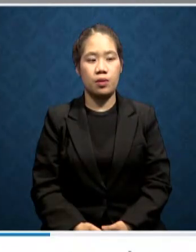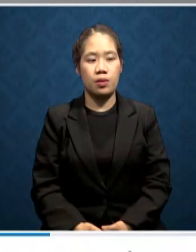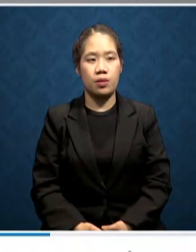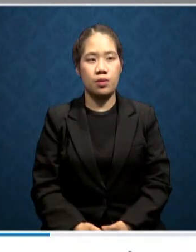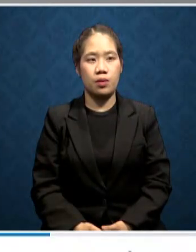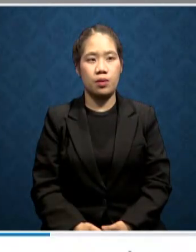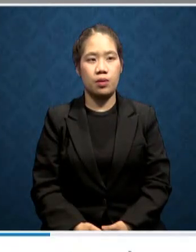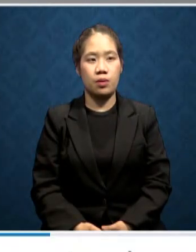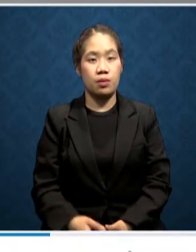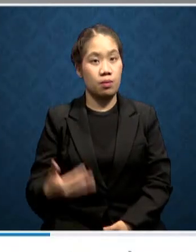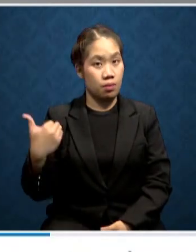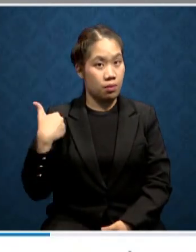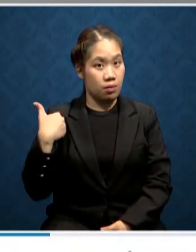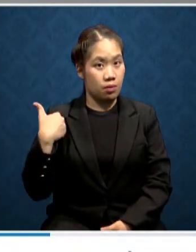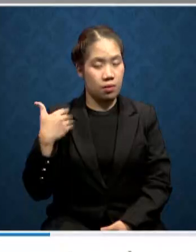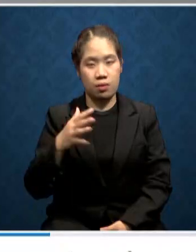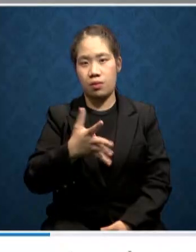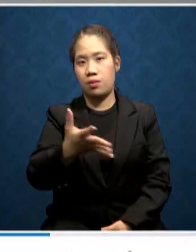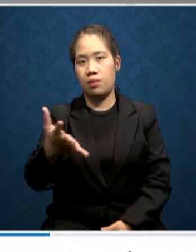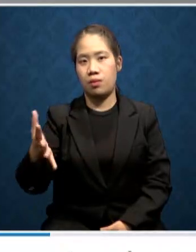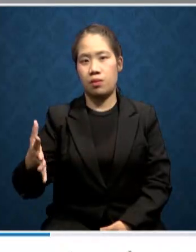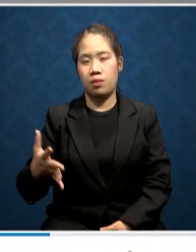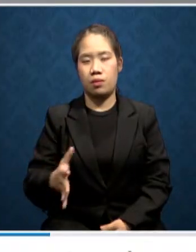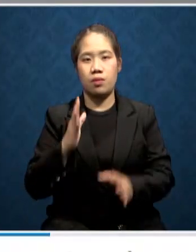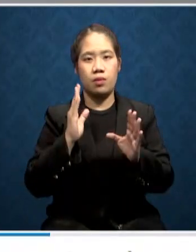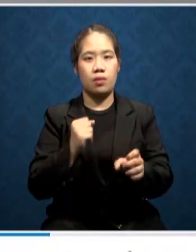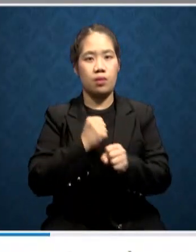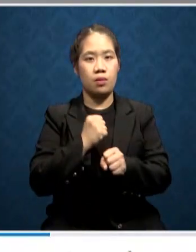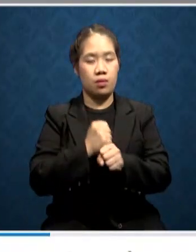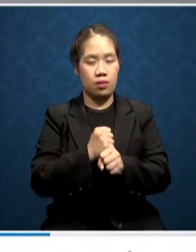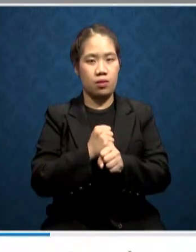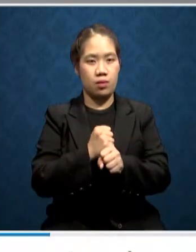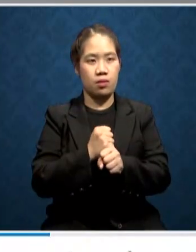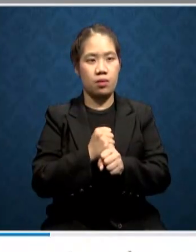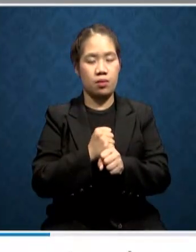นะฮะมีไหมครับไม่มีแล้วนะครับให้เจ้าที่แสดงผลครับ